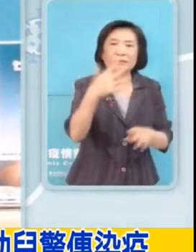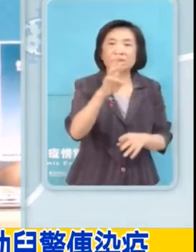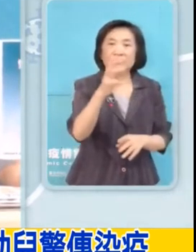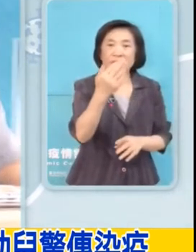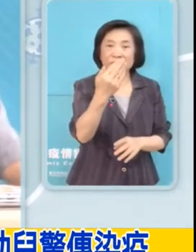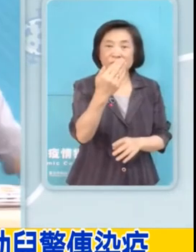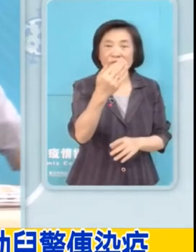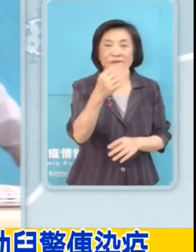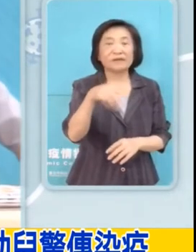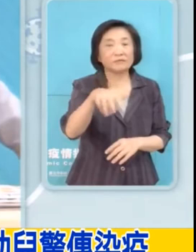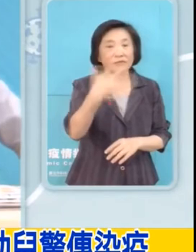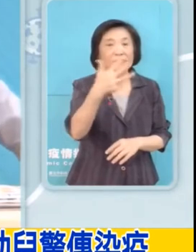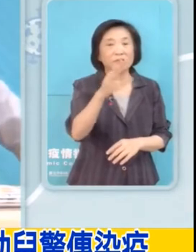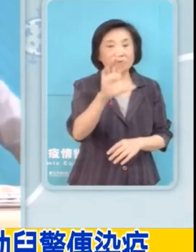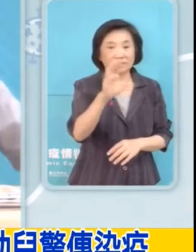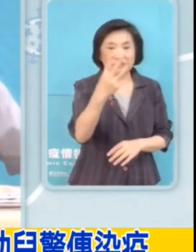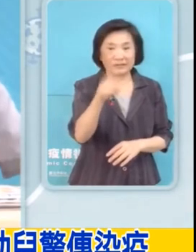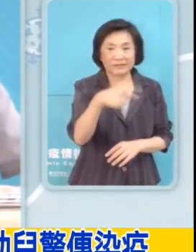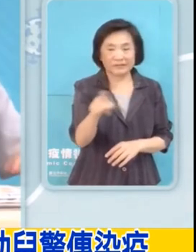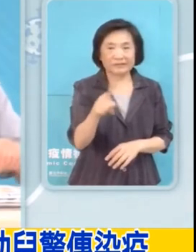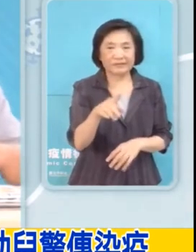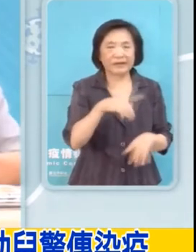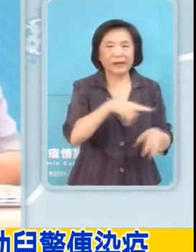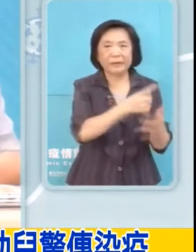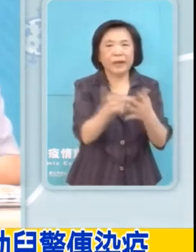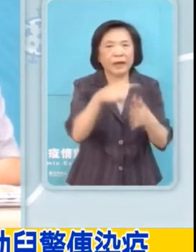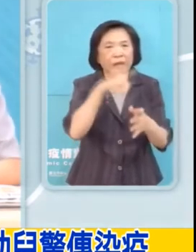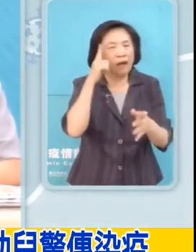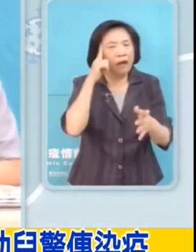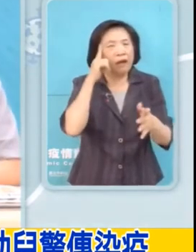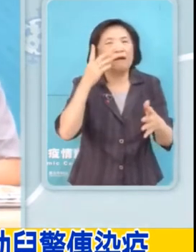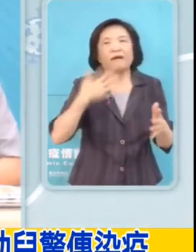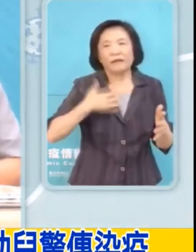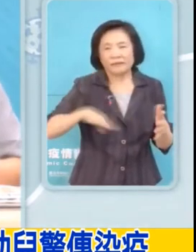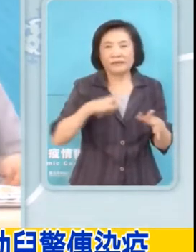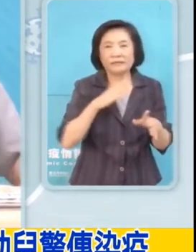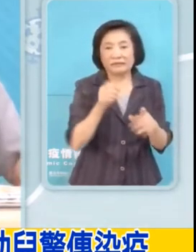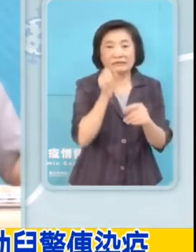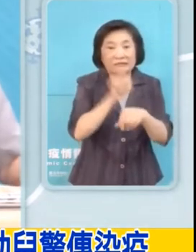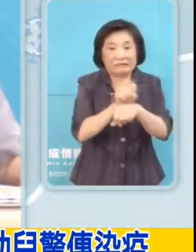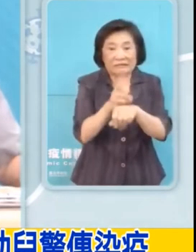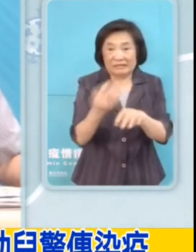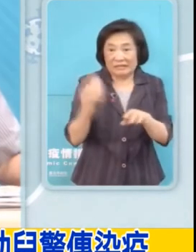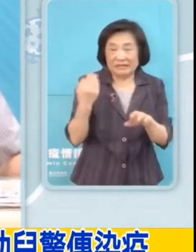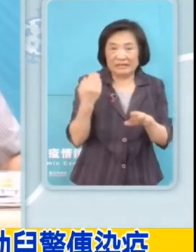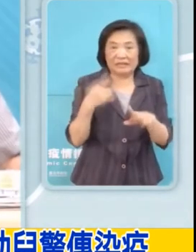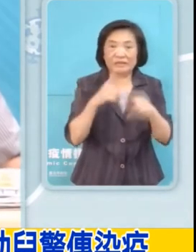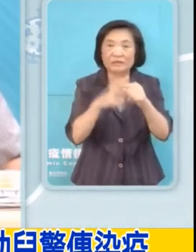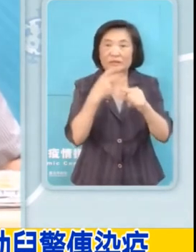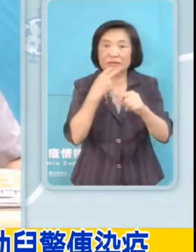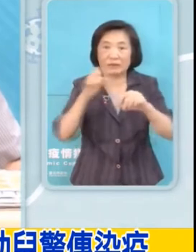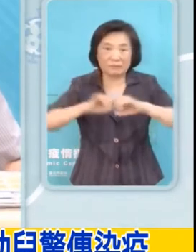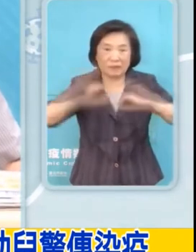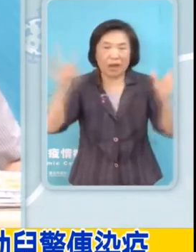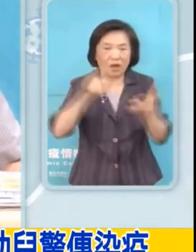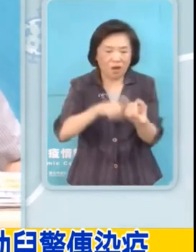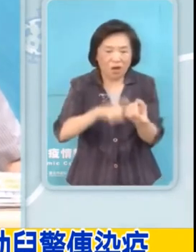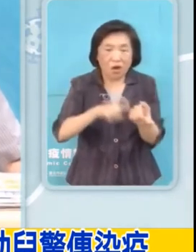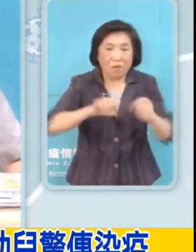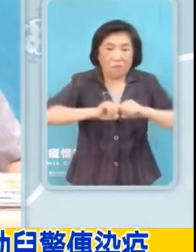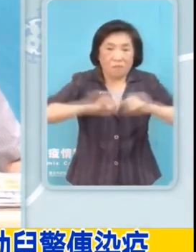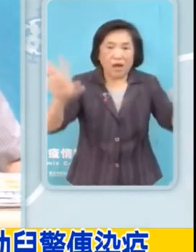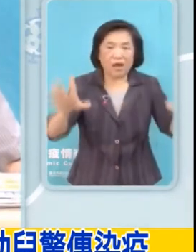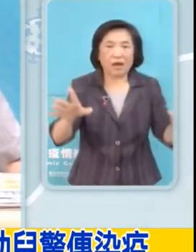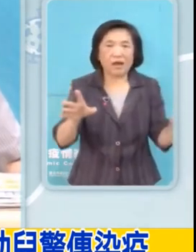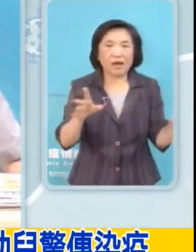893个连个，但是我想大家也非常清楚，就在几个钟头前中央的那个发布的消息，你知